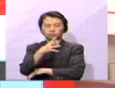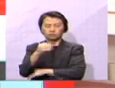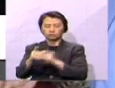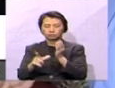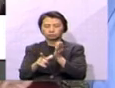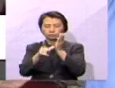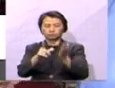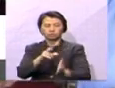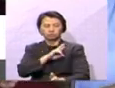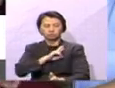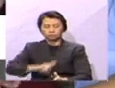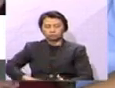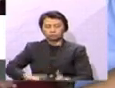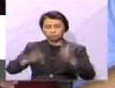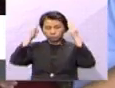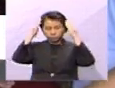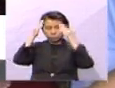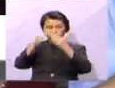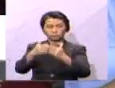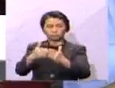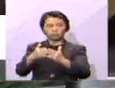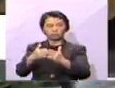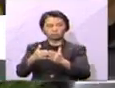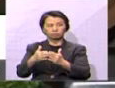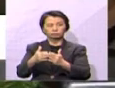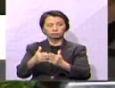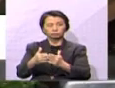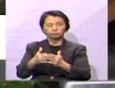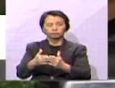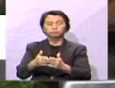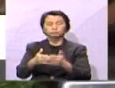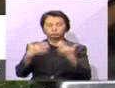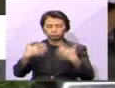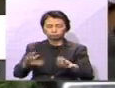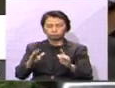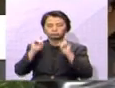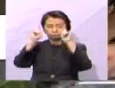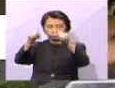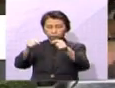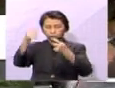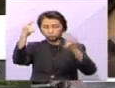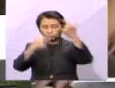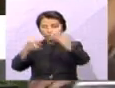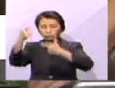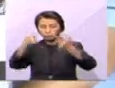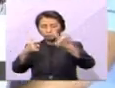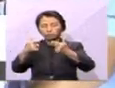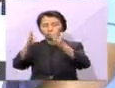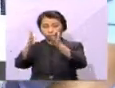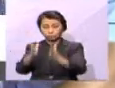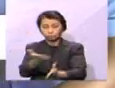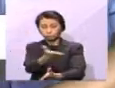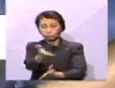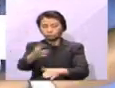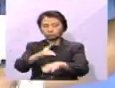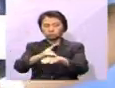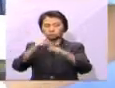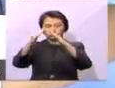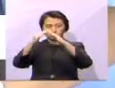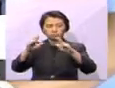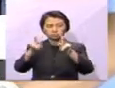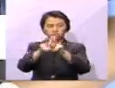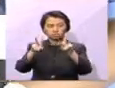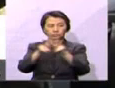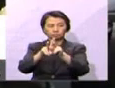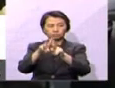pemangku Raja Pahang Tengku Abdullah Sultan Ahmad Shah berken melawat penduduk terjejas banjir di bala Raya Kampung